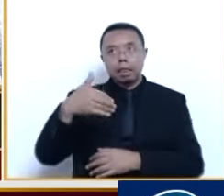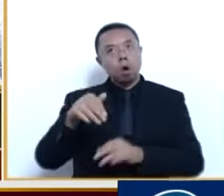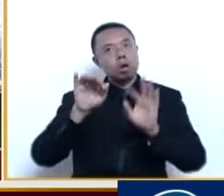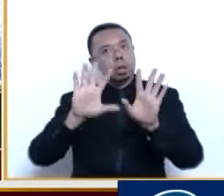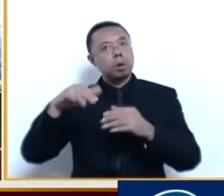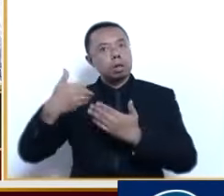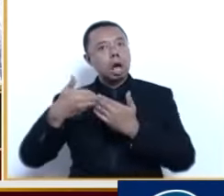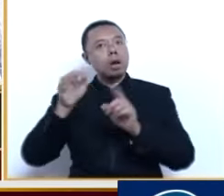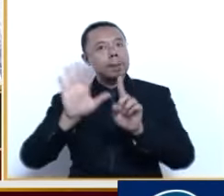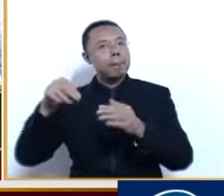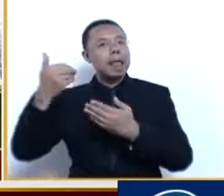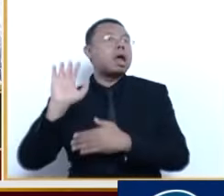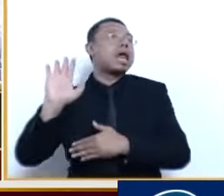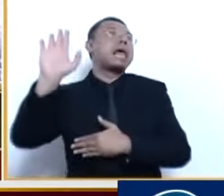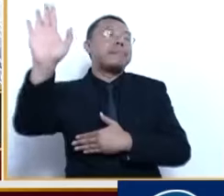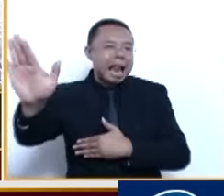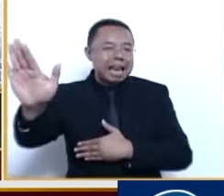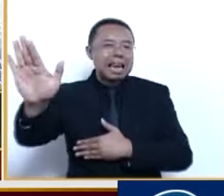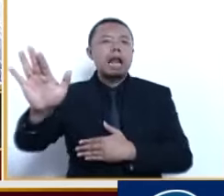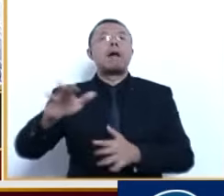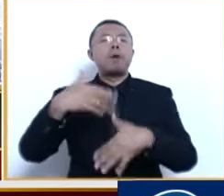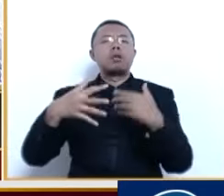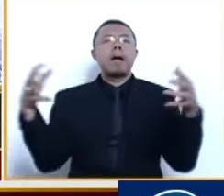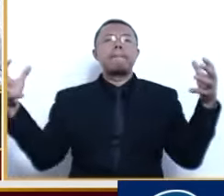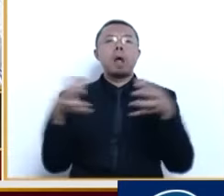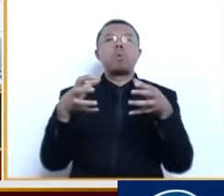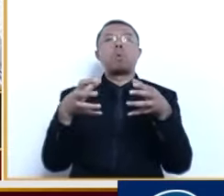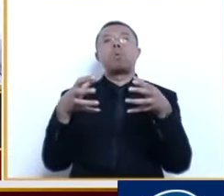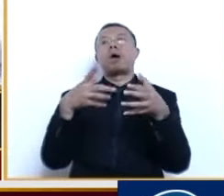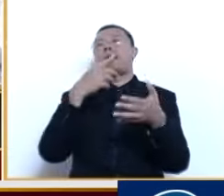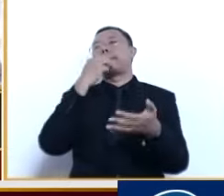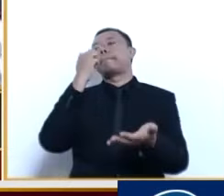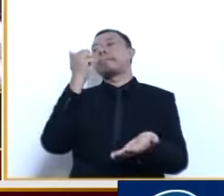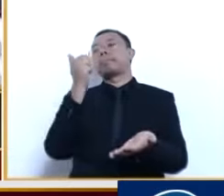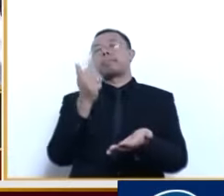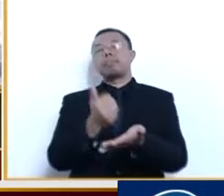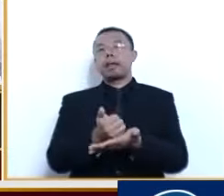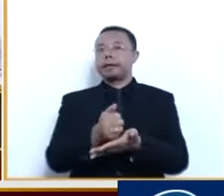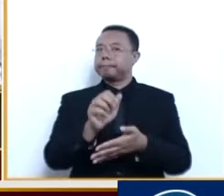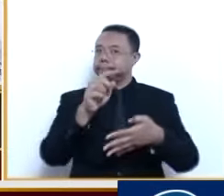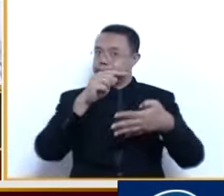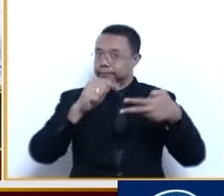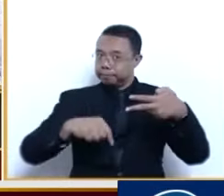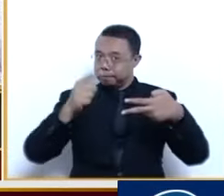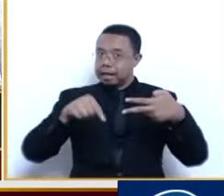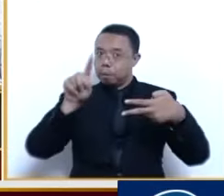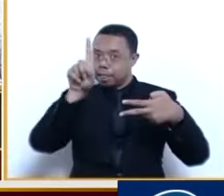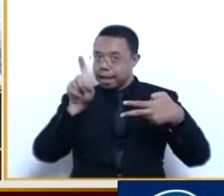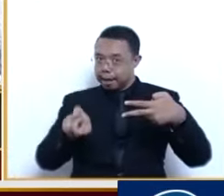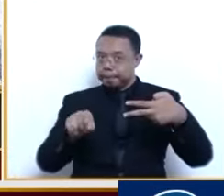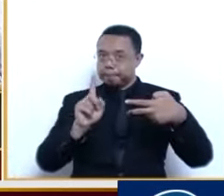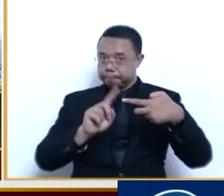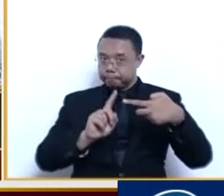tahun ke depan proses pemadatan kota itu kan menjadi penting ada dua catatan yang ingin saya